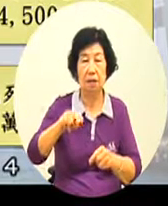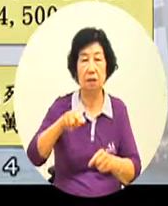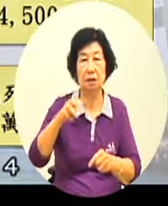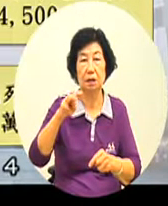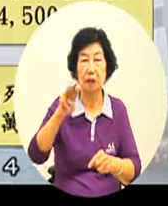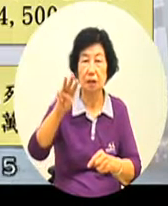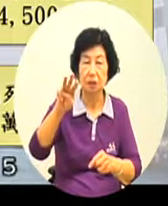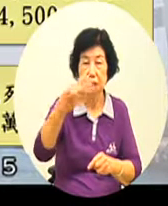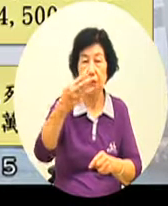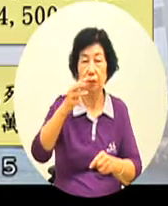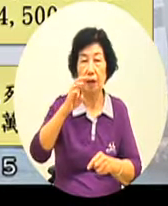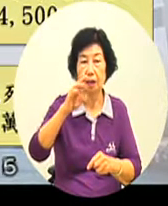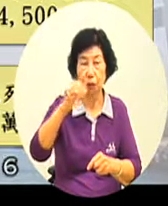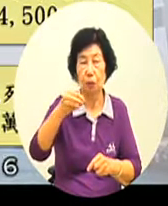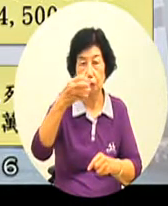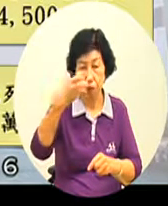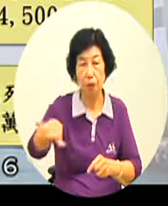2368万余元。